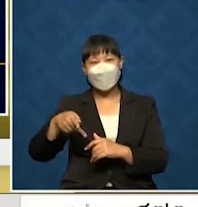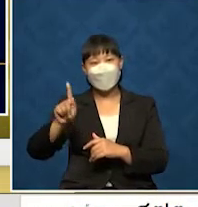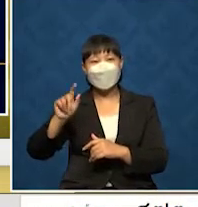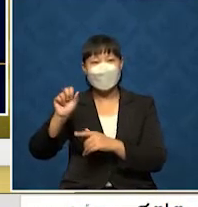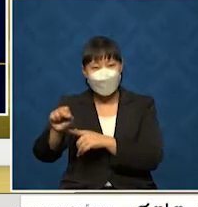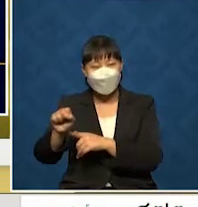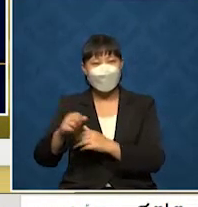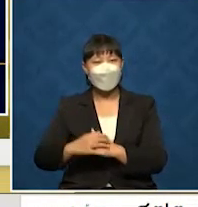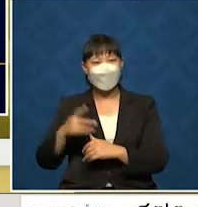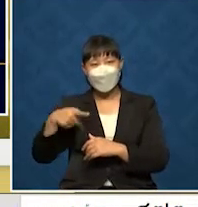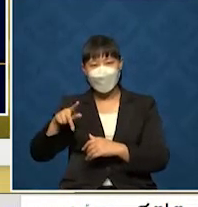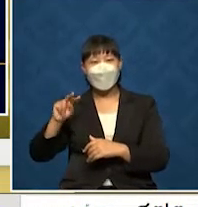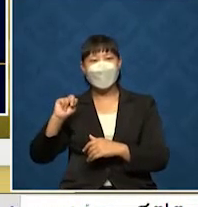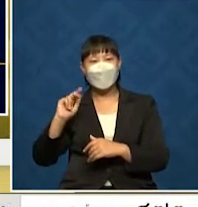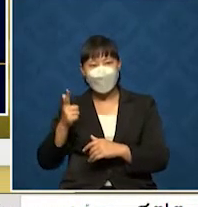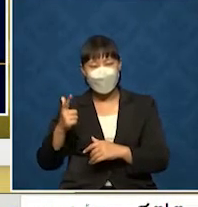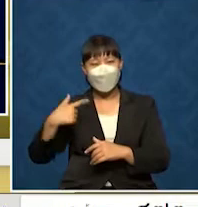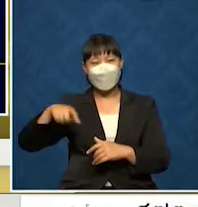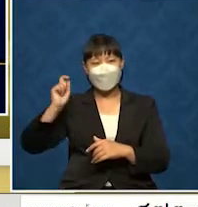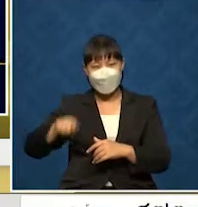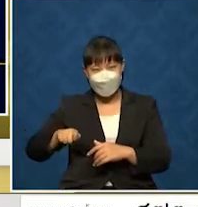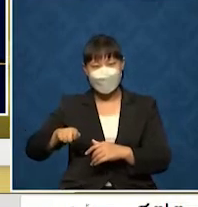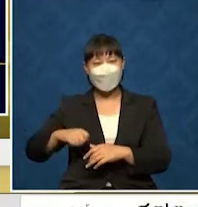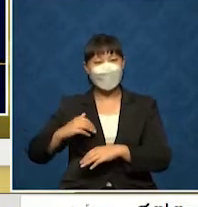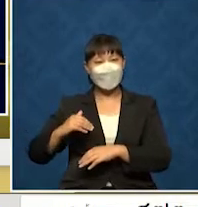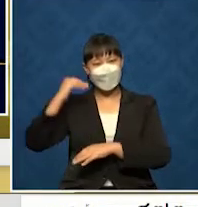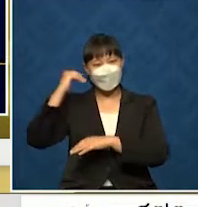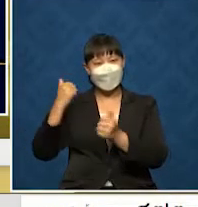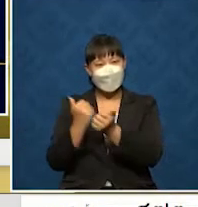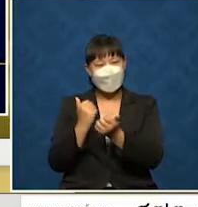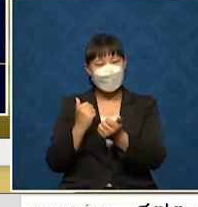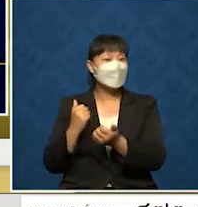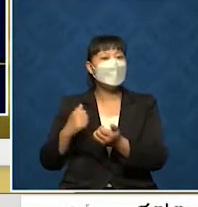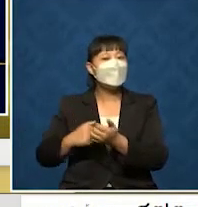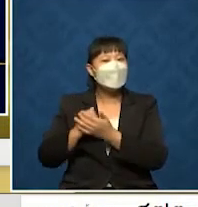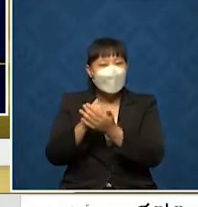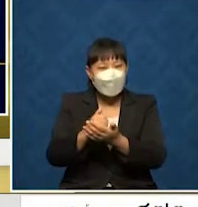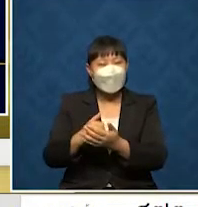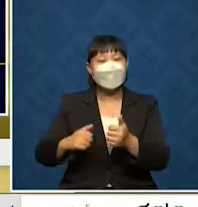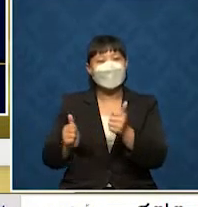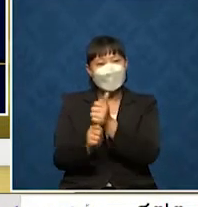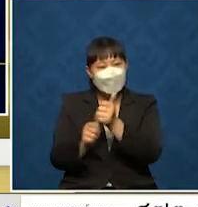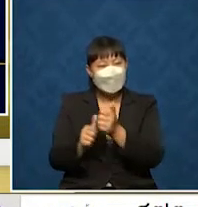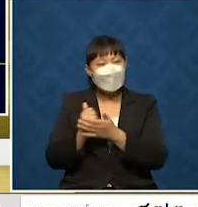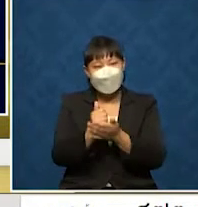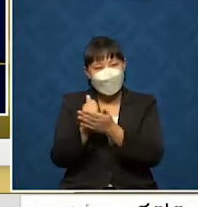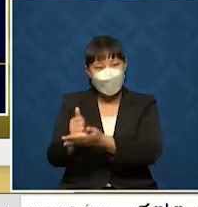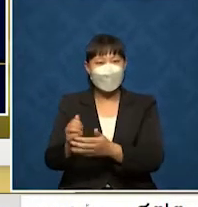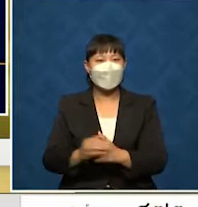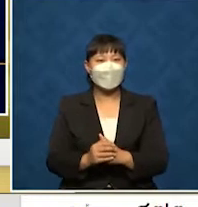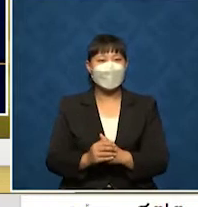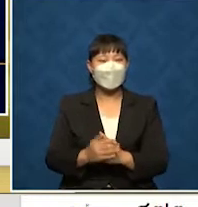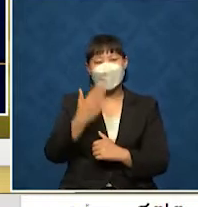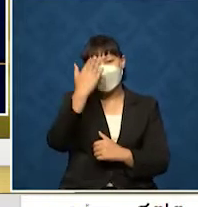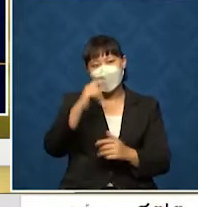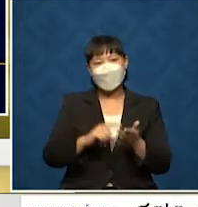และปปง.เป็นพี่เลี้ยงทำไมถึงต้องมีการนำร่